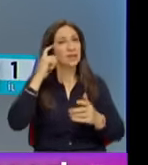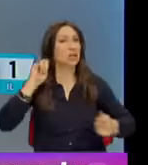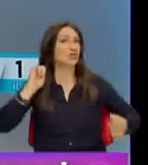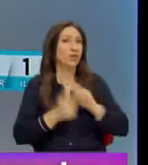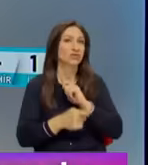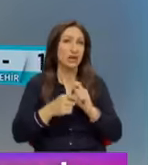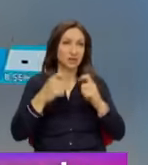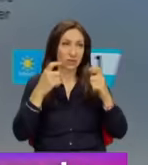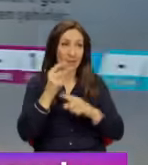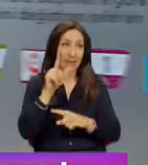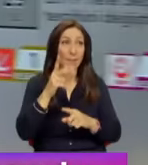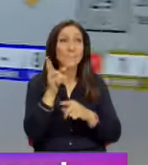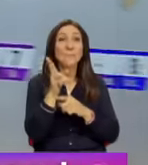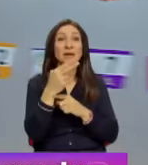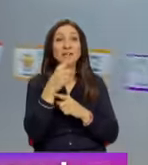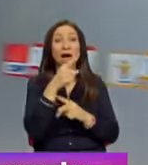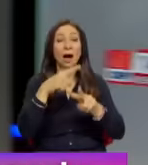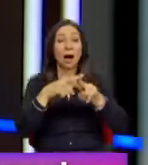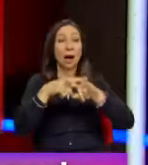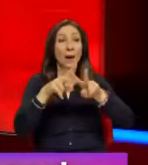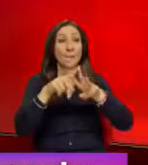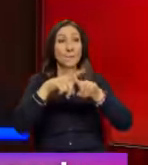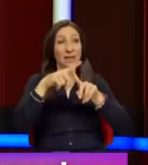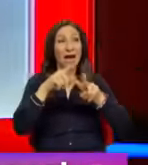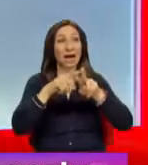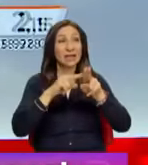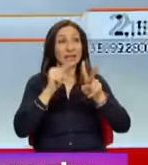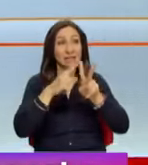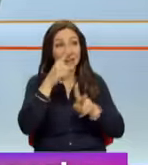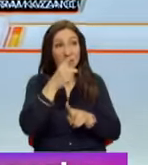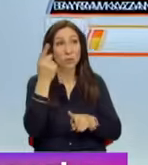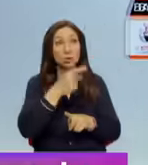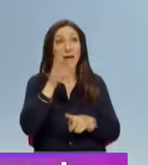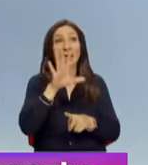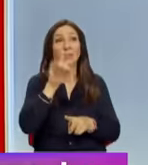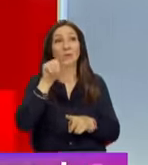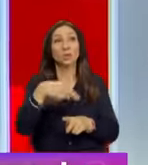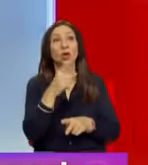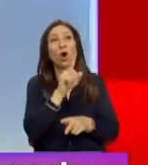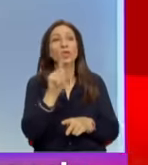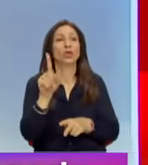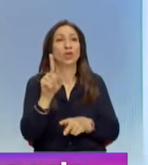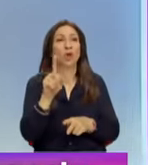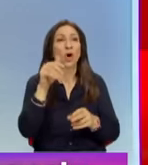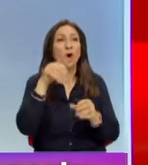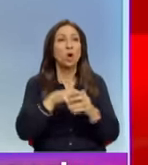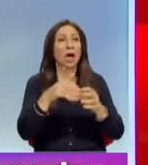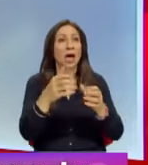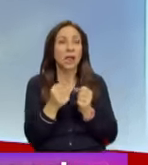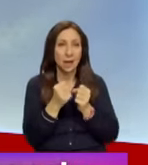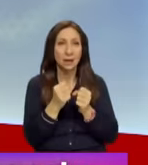şehirler buraları. Balıkesir, Ahmet Akın, Yücel Yılmaz. Ahmet Akın %51,10 oy